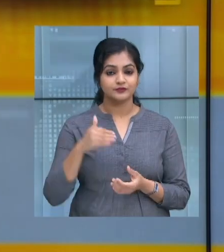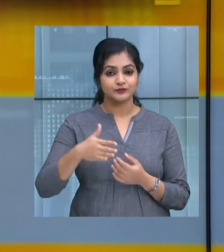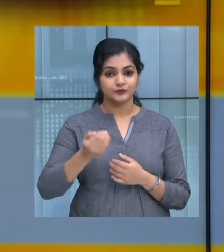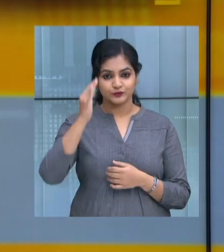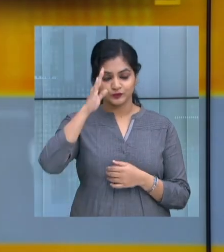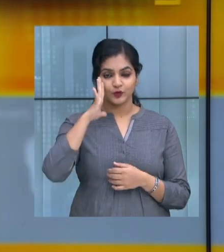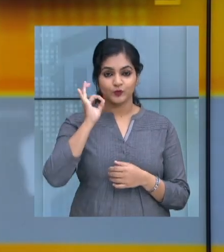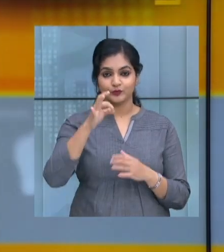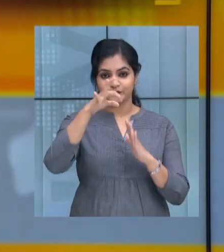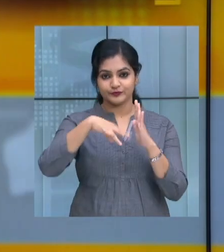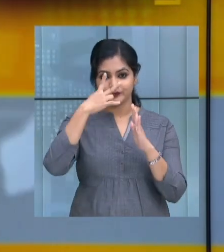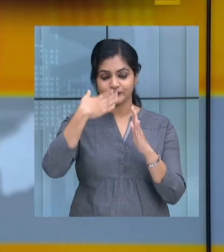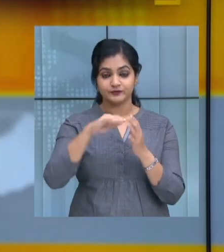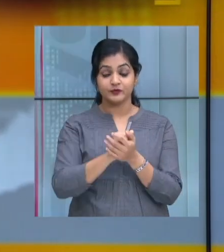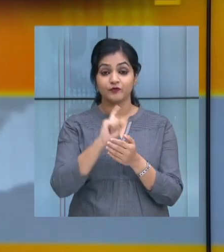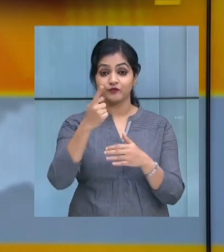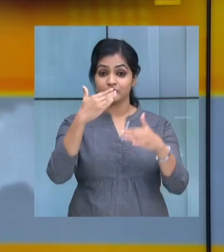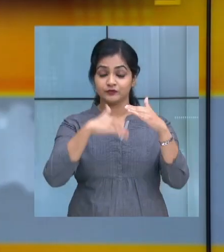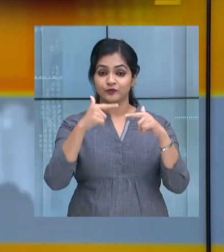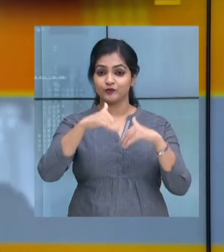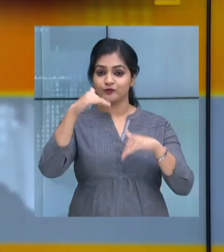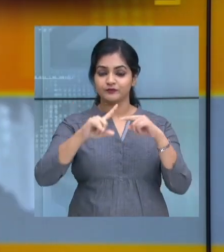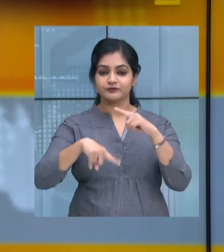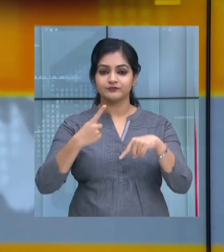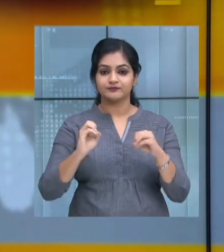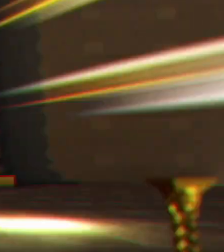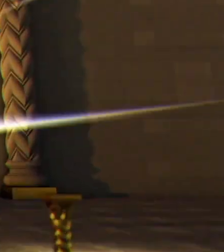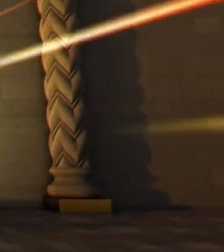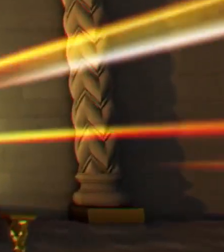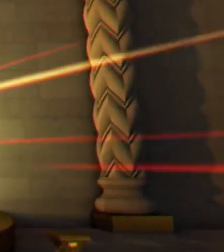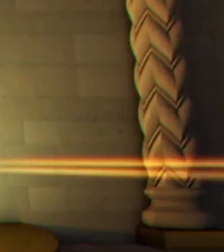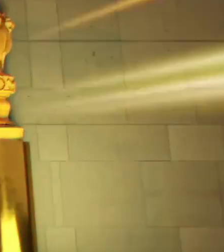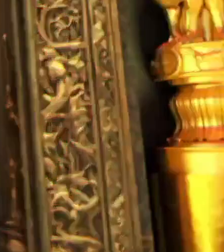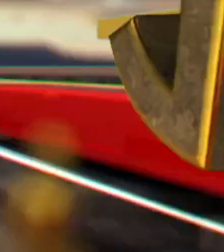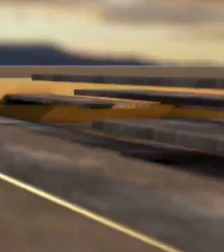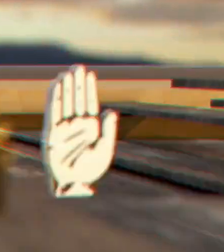നോക്കാം ഇപ്പോൾ കിട്ടിയതിലെ പ്രധാനപ്പെട്ട വാർത്തകൾ. ഒന്നാം ഘട്ട വോട്ടെടുപ്പ് നാളെ.